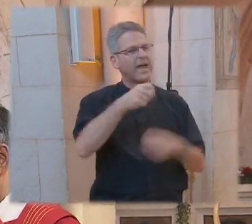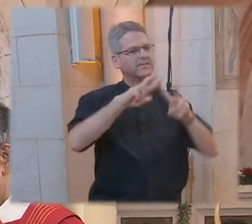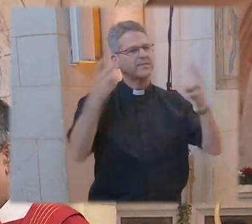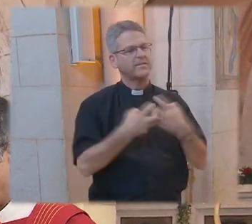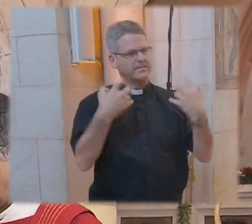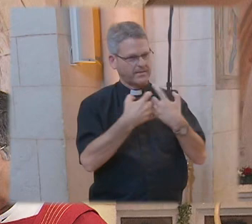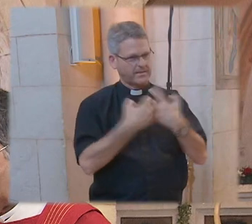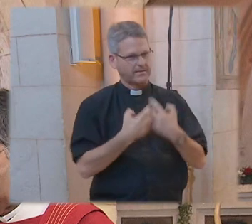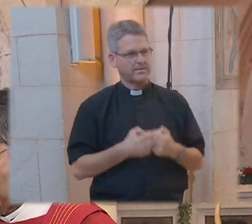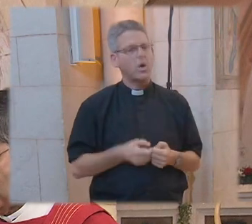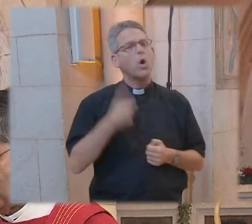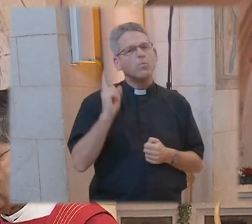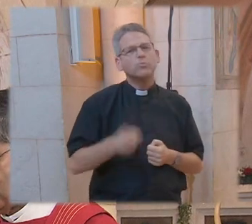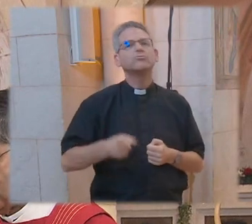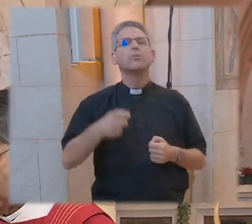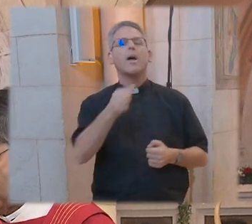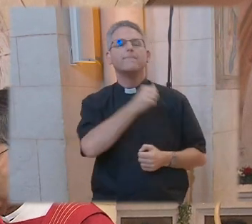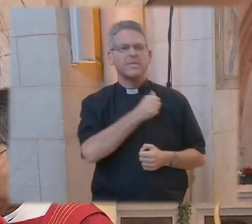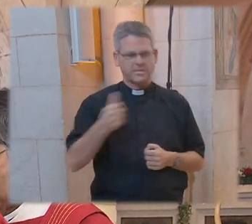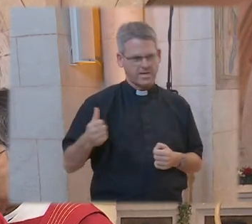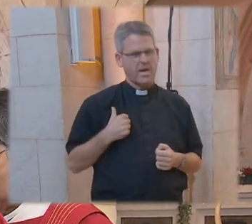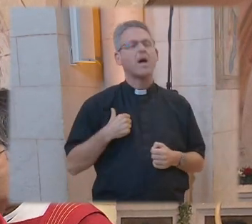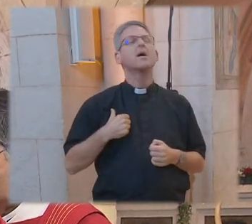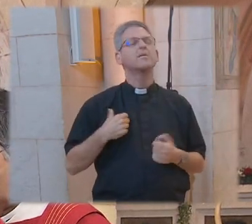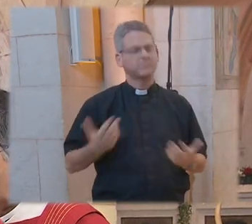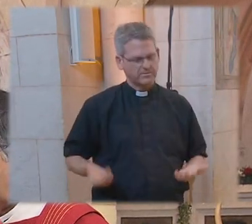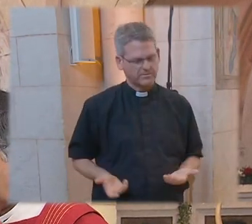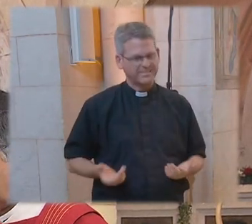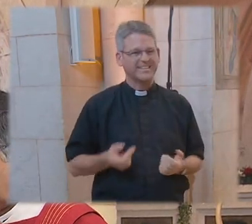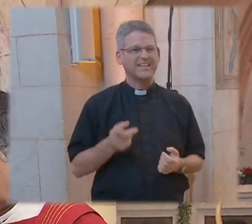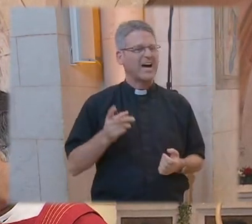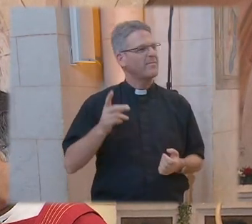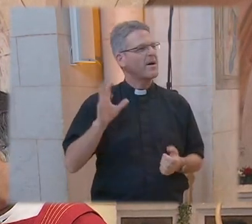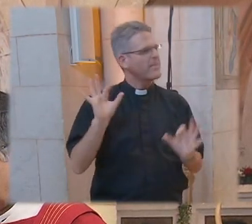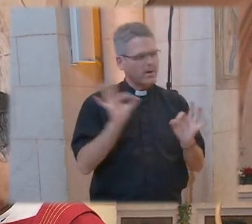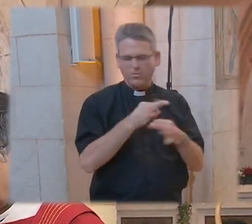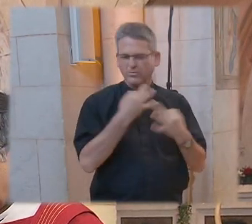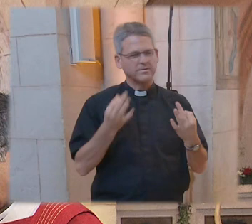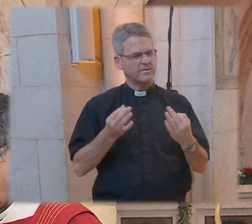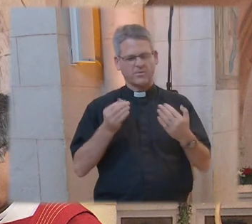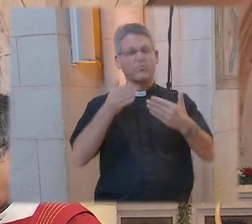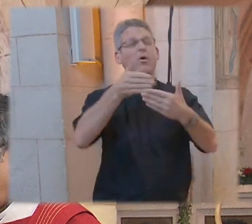Weltkrieg wurde er zum Militär einberufen, musste aber nicht mehr an die Front.